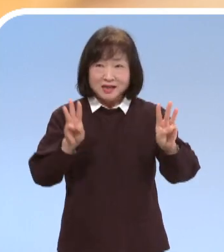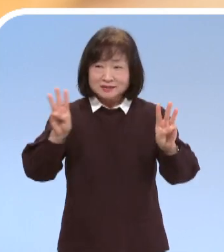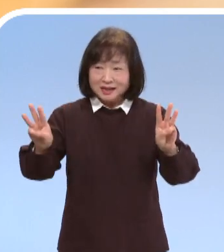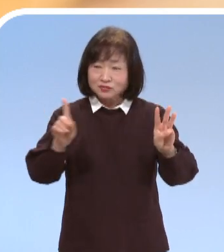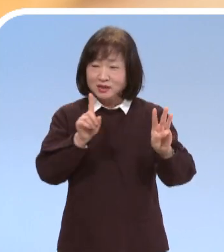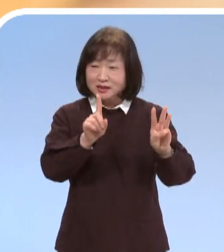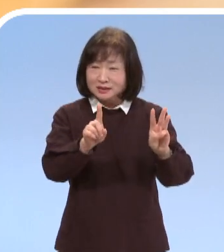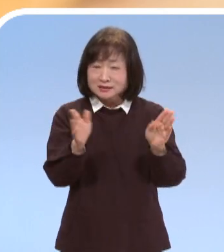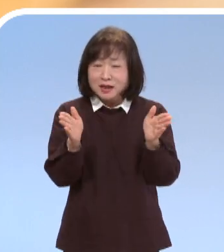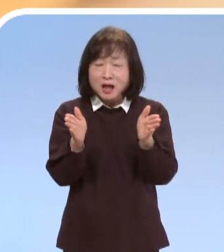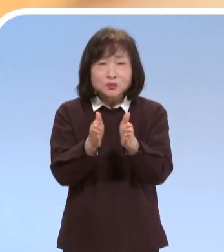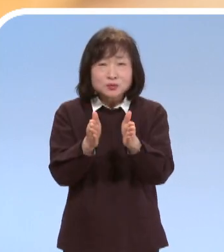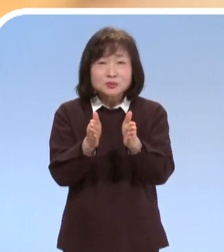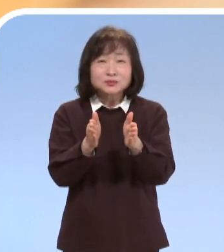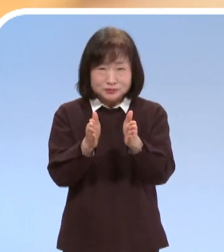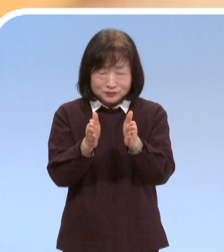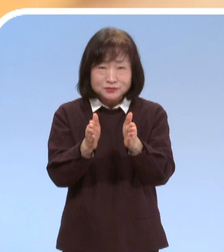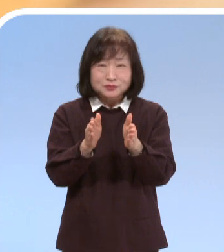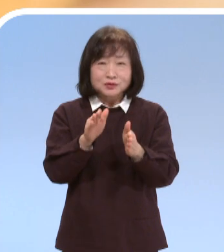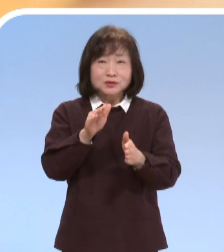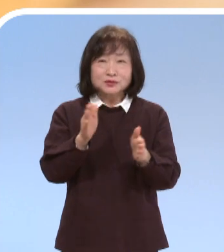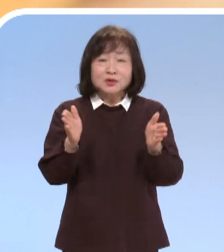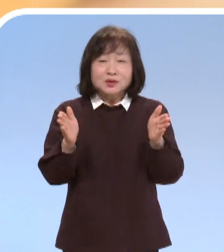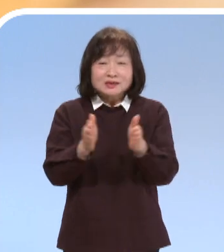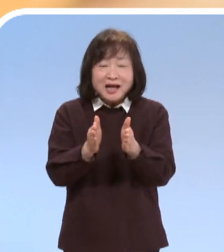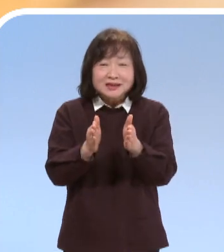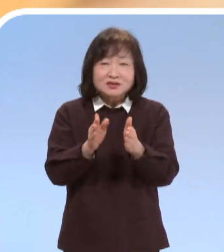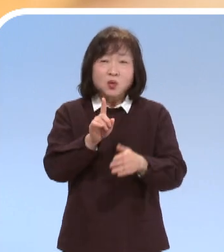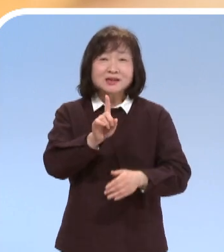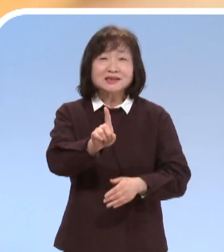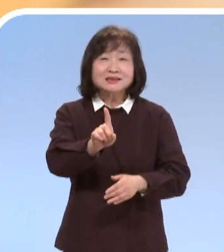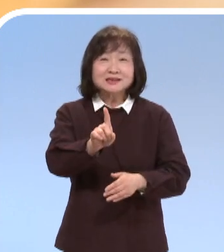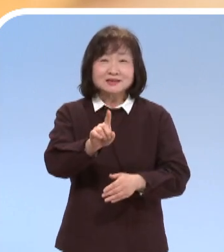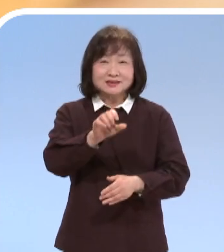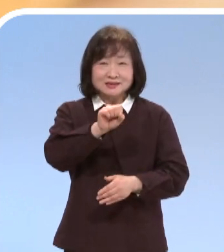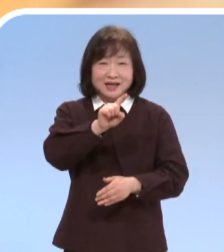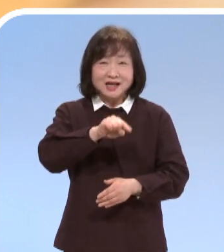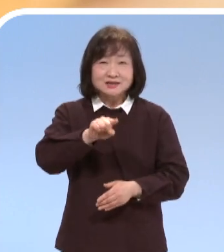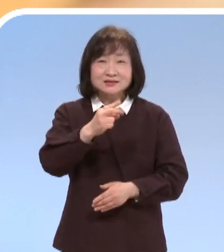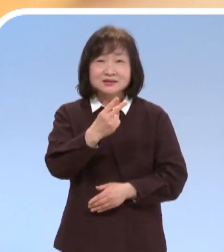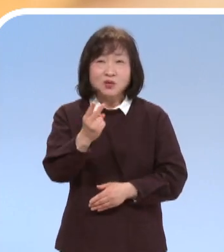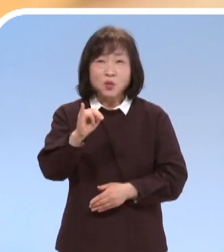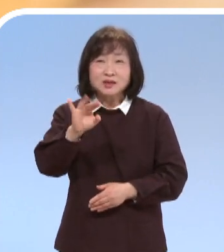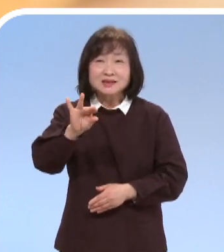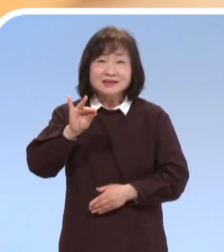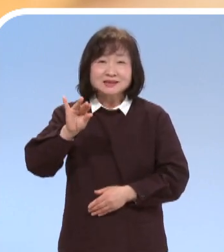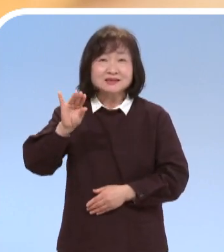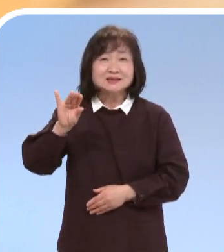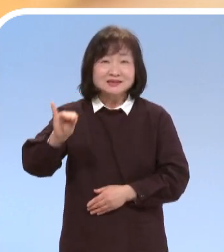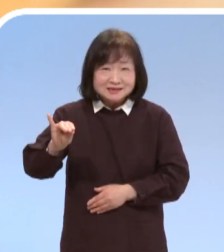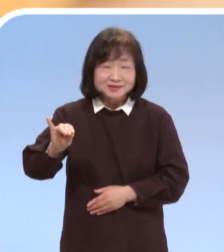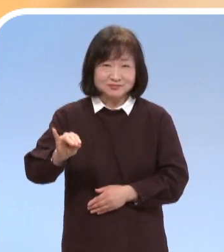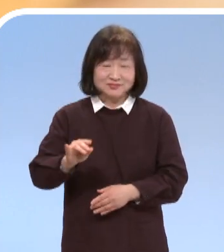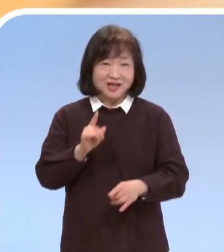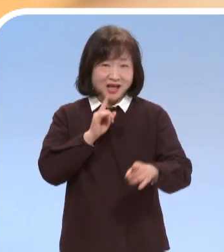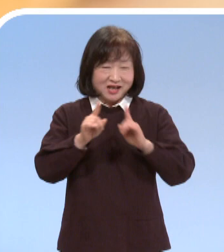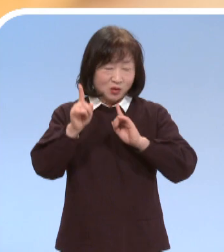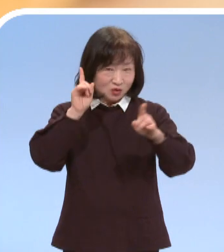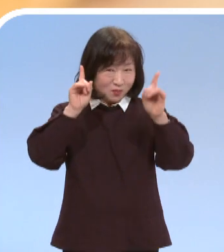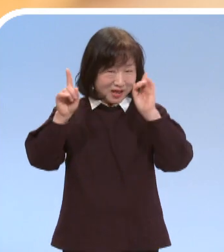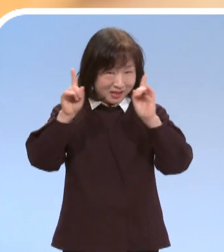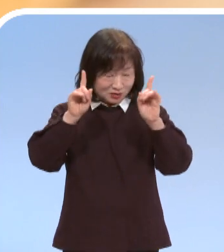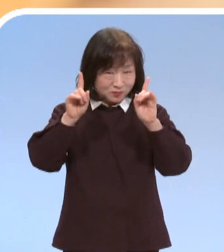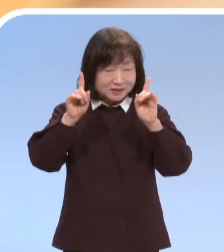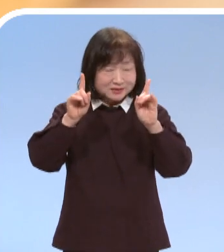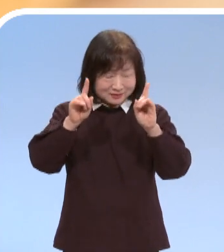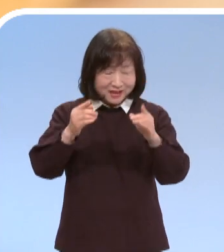に1が挟まれていますよね。サンド1、サンドイッチ。そう、この語呂合わせから